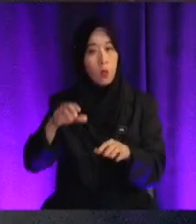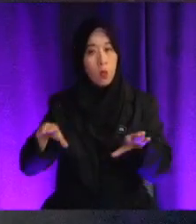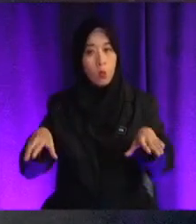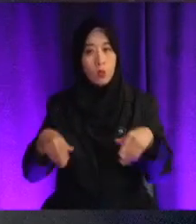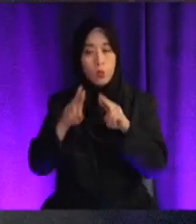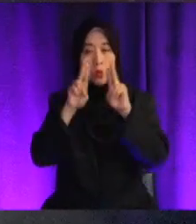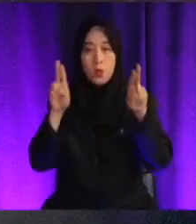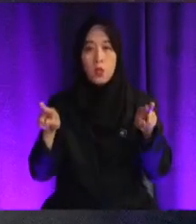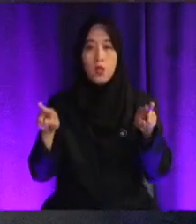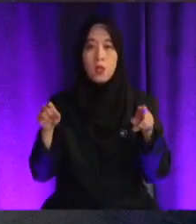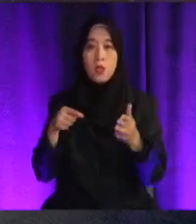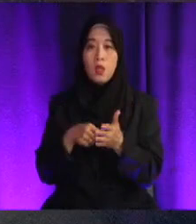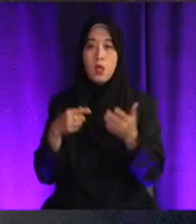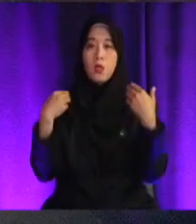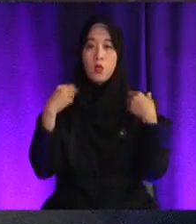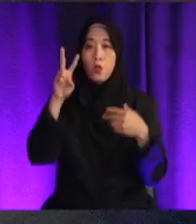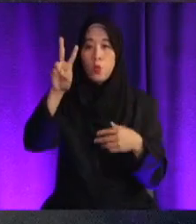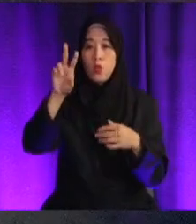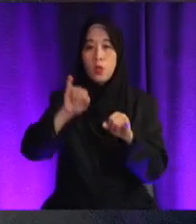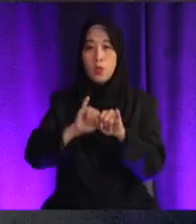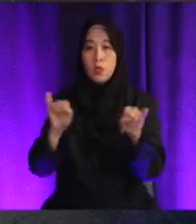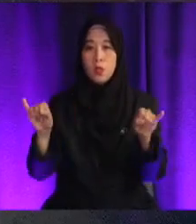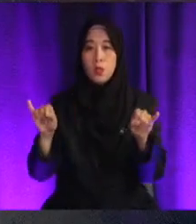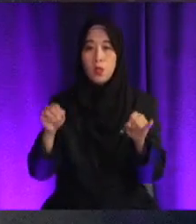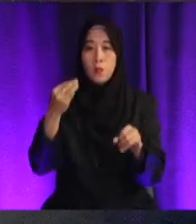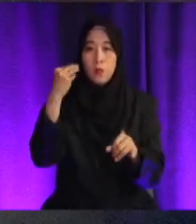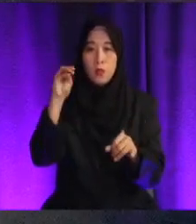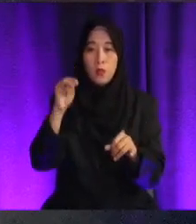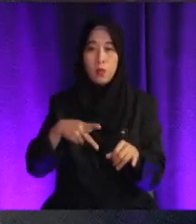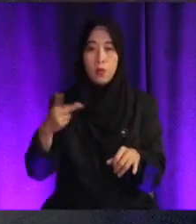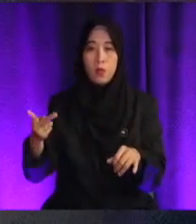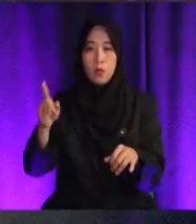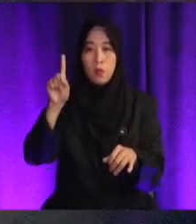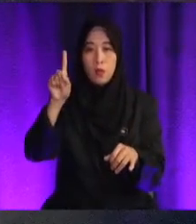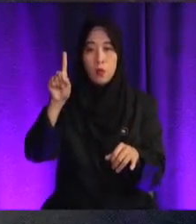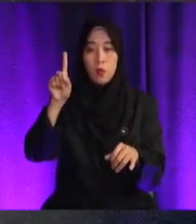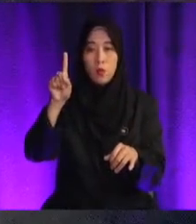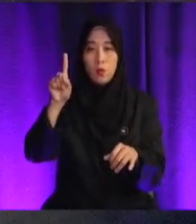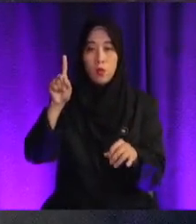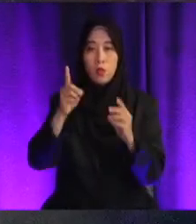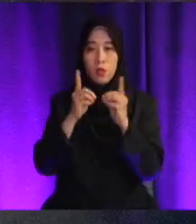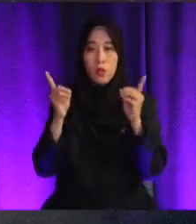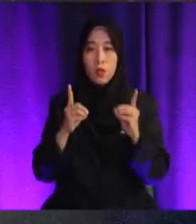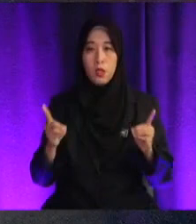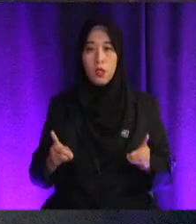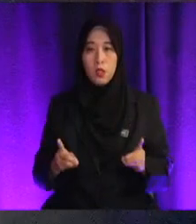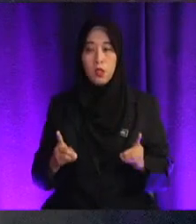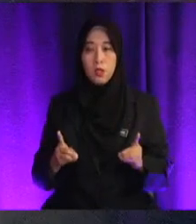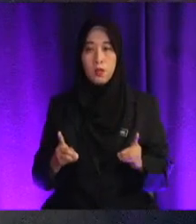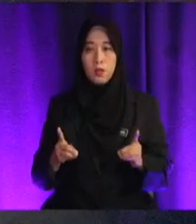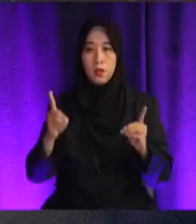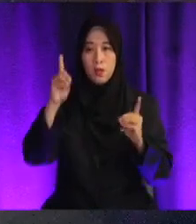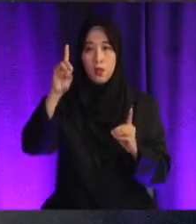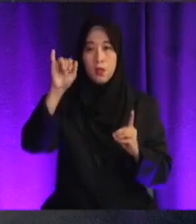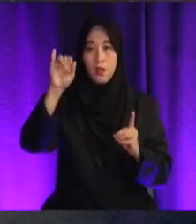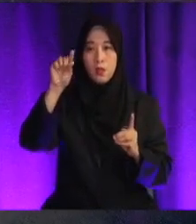kan. Ada dua jenis meter pelbagai. Betul. Satu yang ini digital. Kalau nampak,